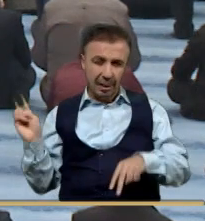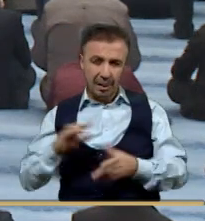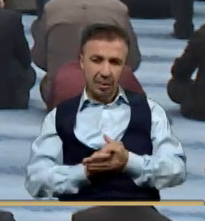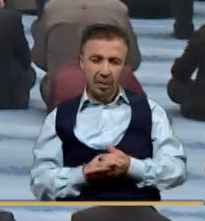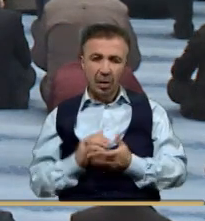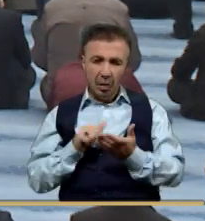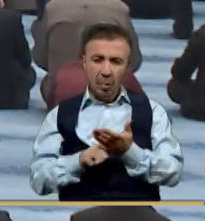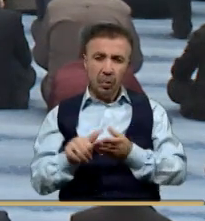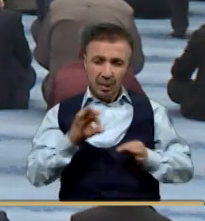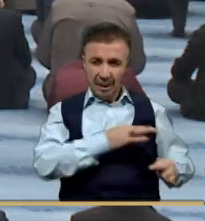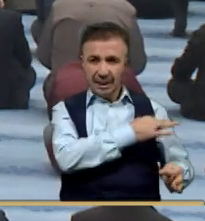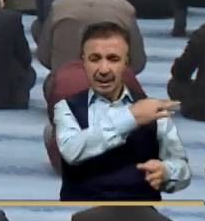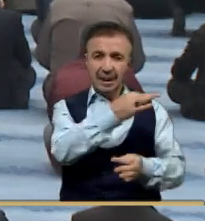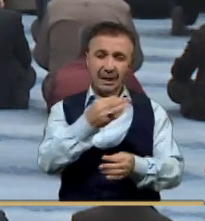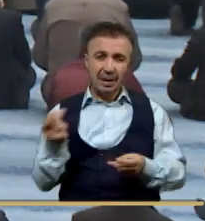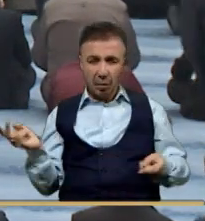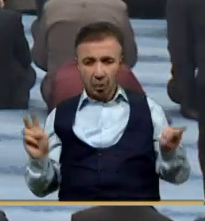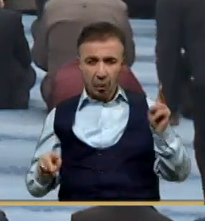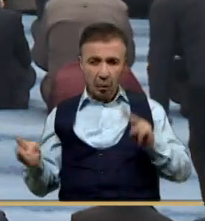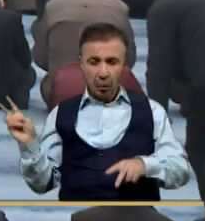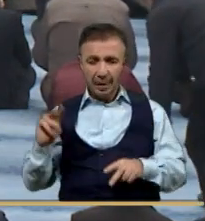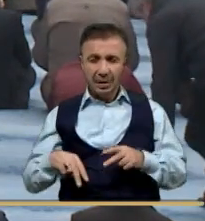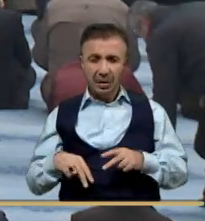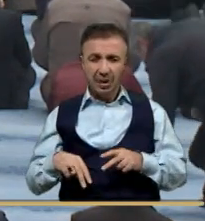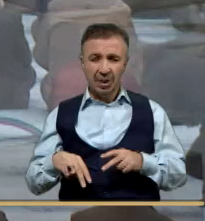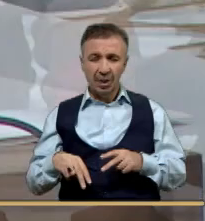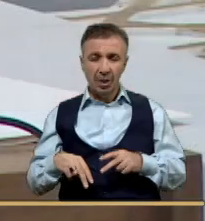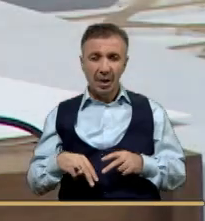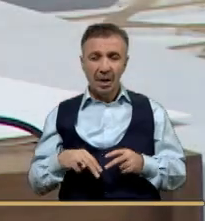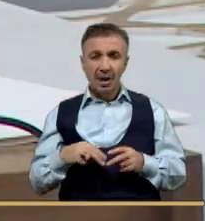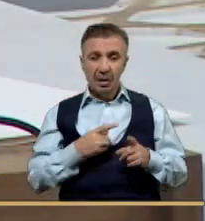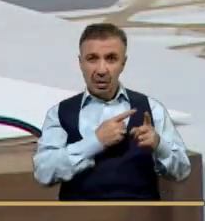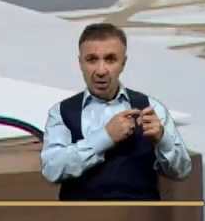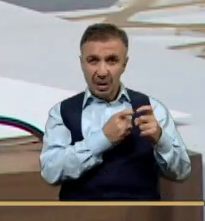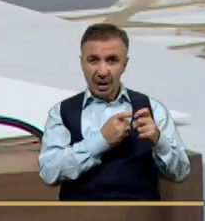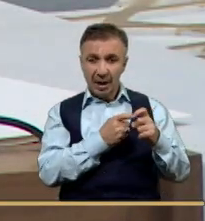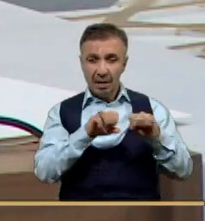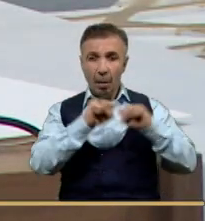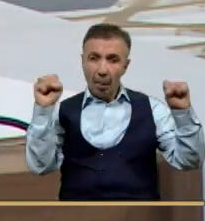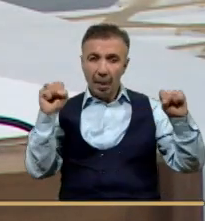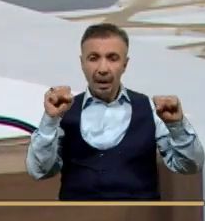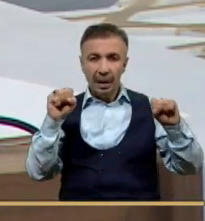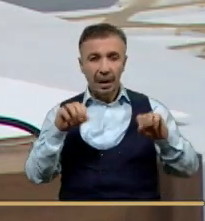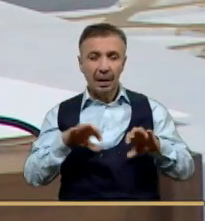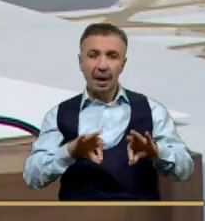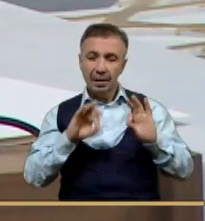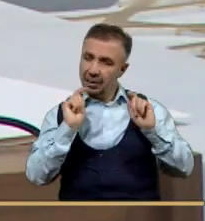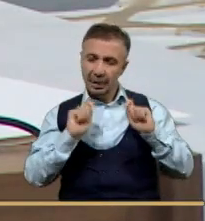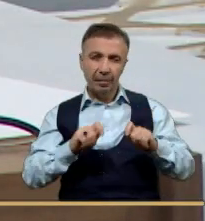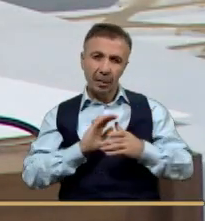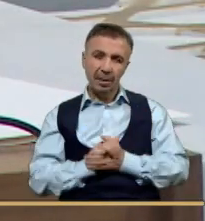insanlığı katletmek için en gelişmiş silahları yapıyorlar? Neden? Bütün sır burada